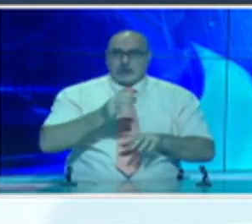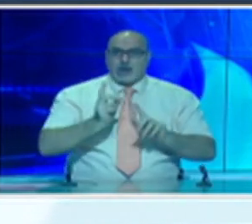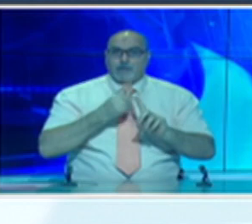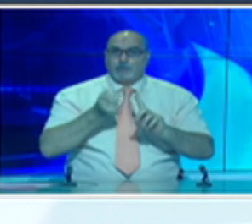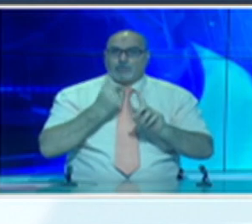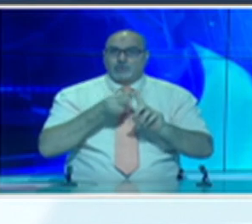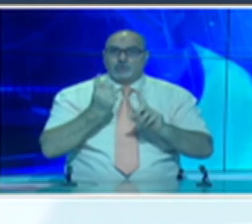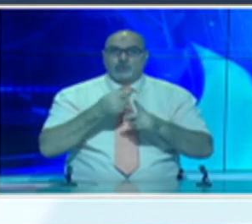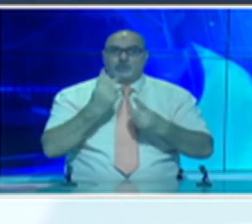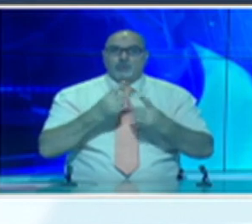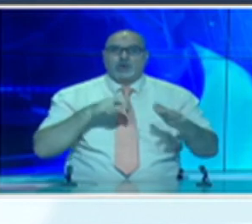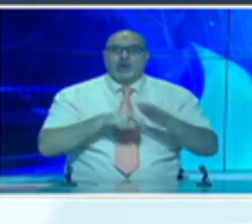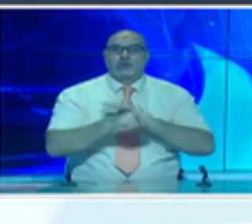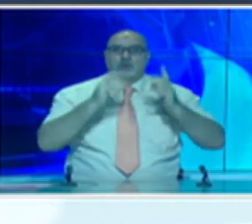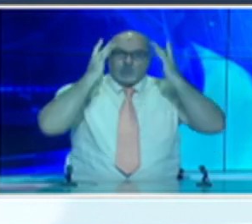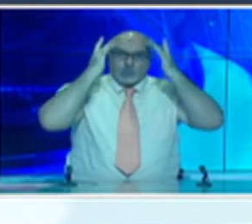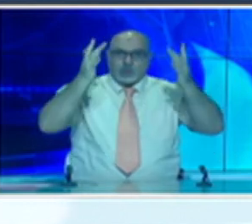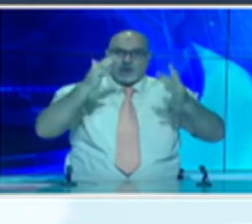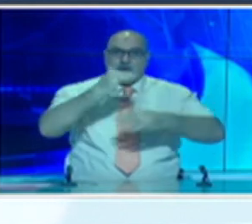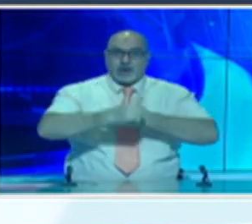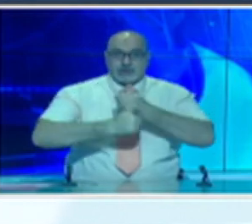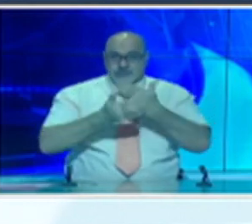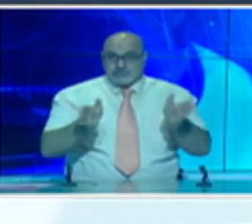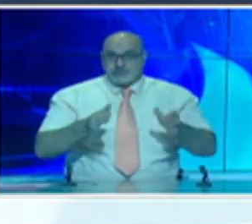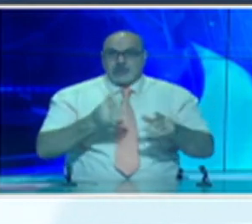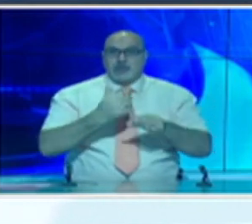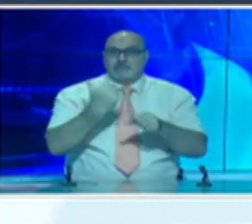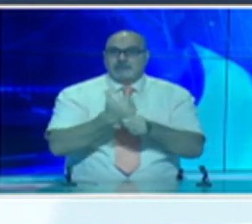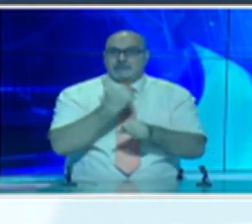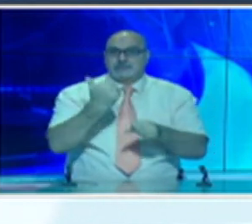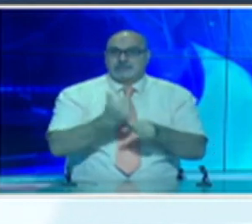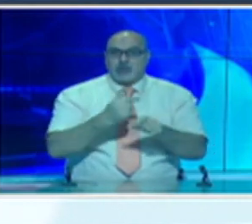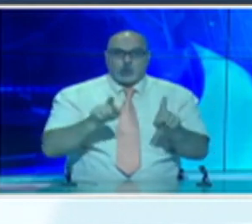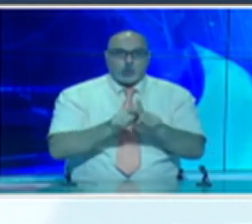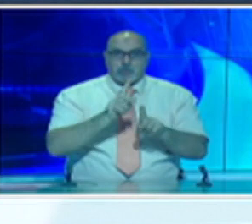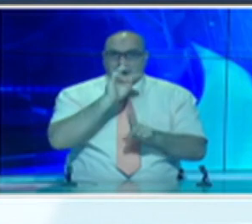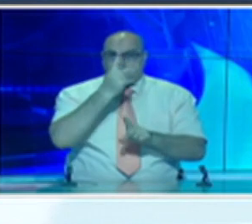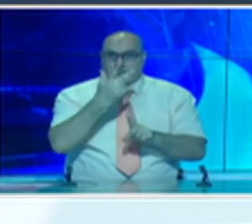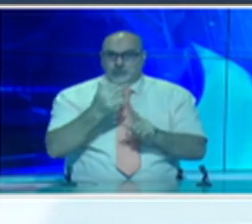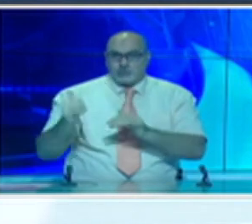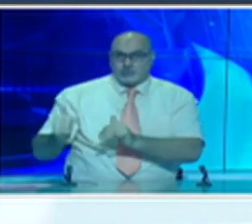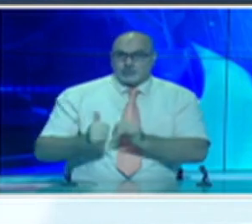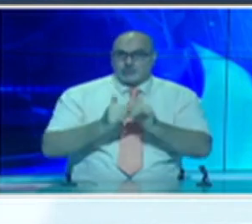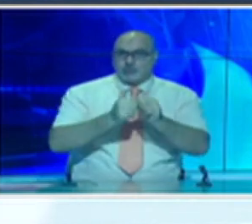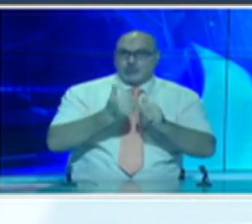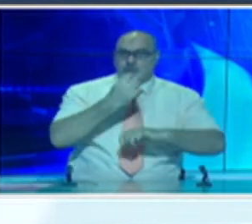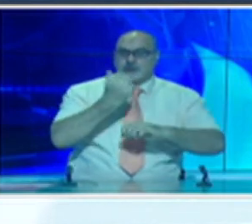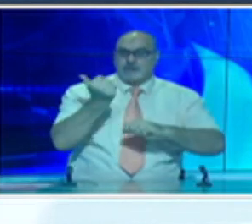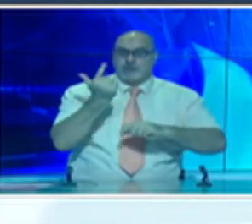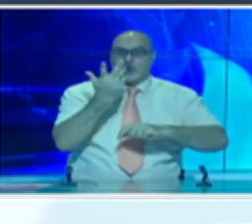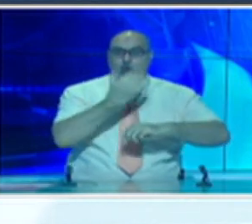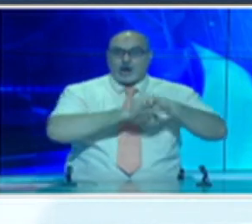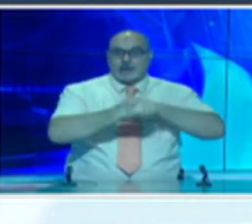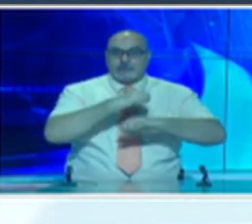الاحتفاء بالدخول الثقافي، وجعل هذه المناسبة تقليدا سنويا يرفق بأنشطة